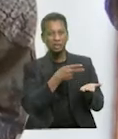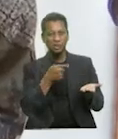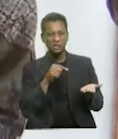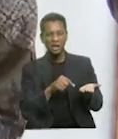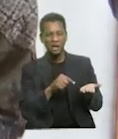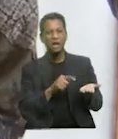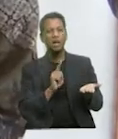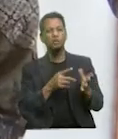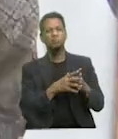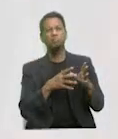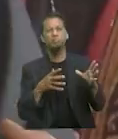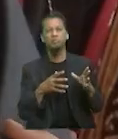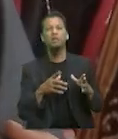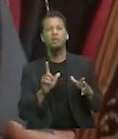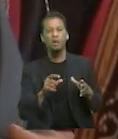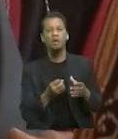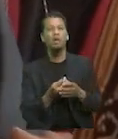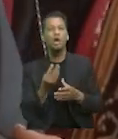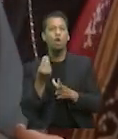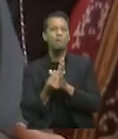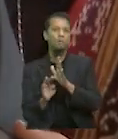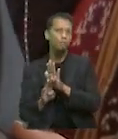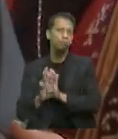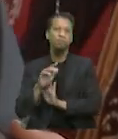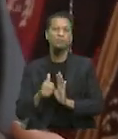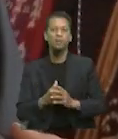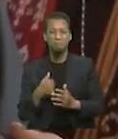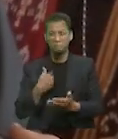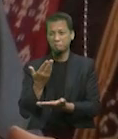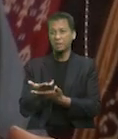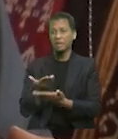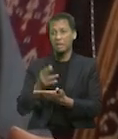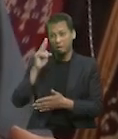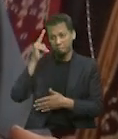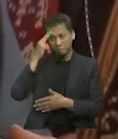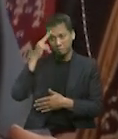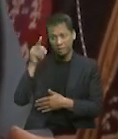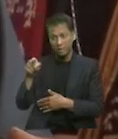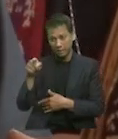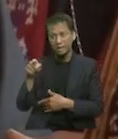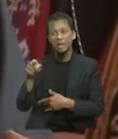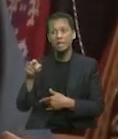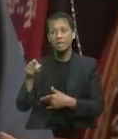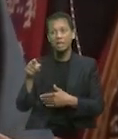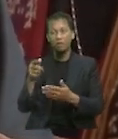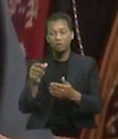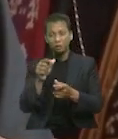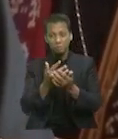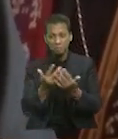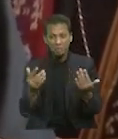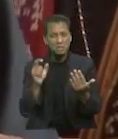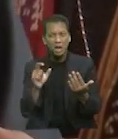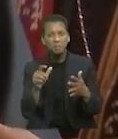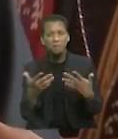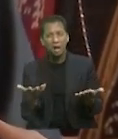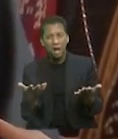masalah juga pertumbuhan ekonomi. Kita meminta para pemimpin umat untuk menjelaskan kepada umatnya bagaimana kita menghadapi tantangan bonus